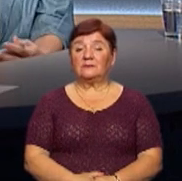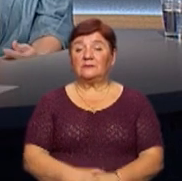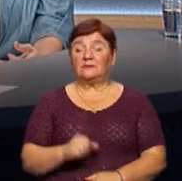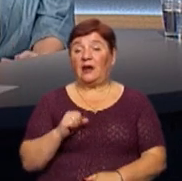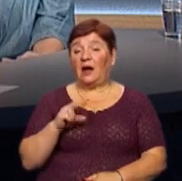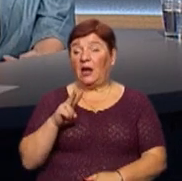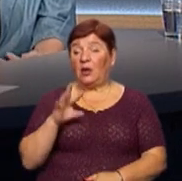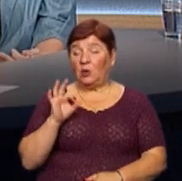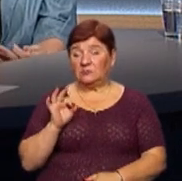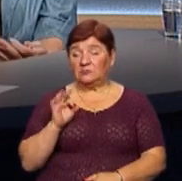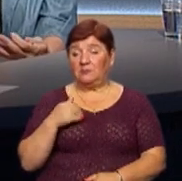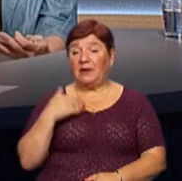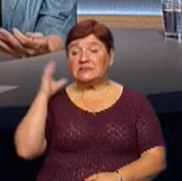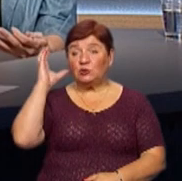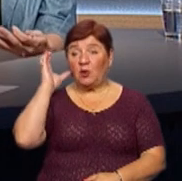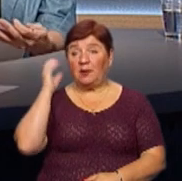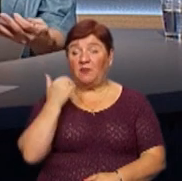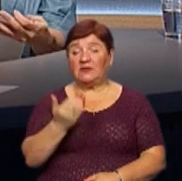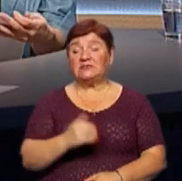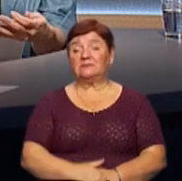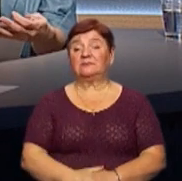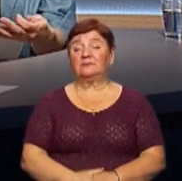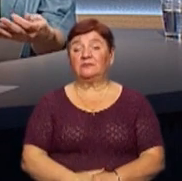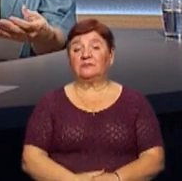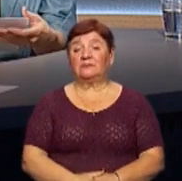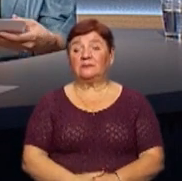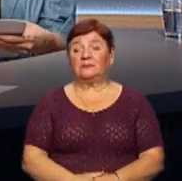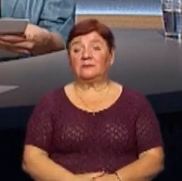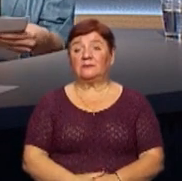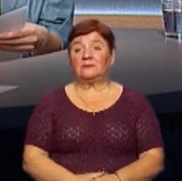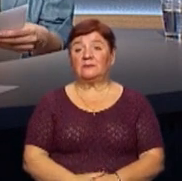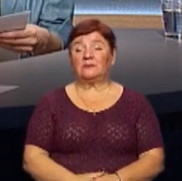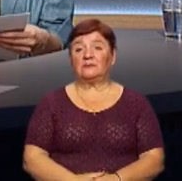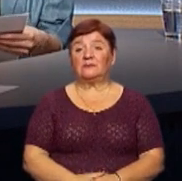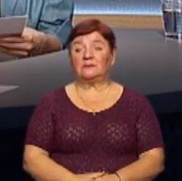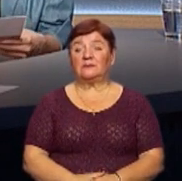Алло. Да-да-да, кажіть, ми вас слухаємо. Я чую вас, будь ласка,